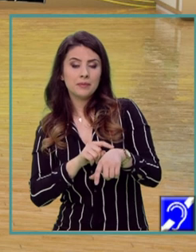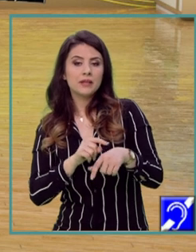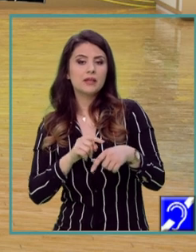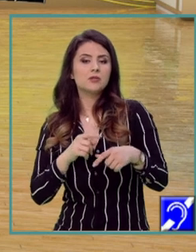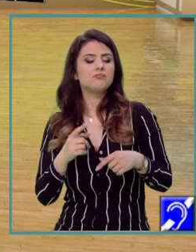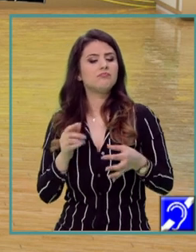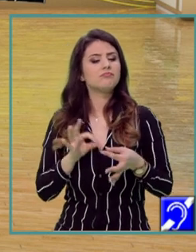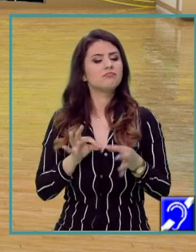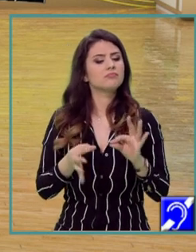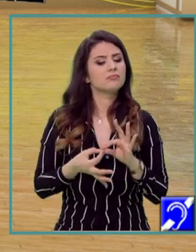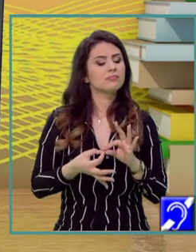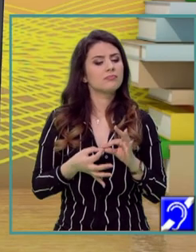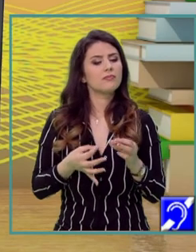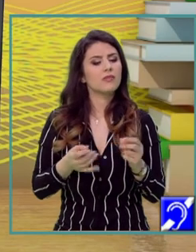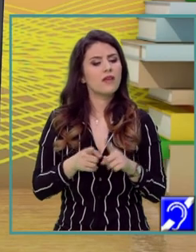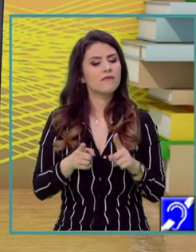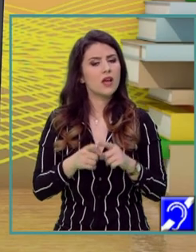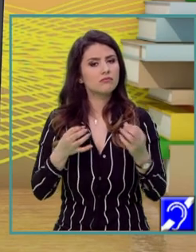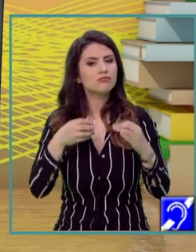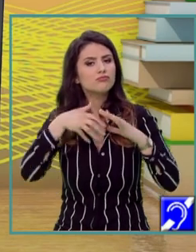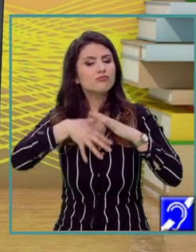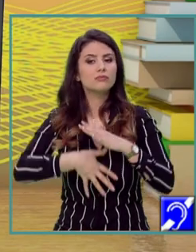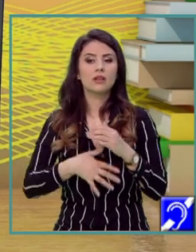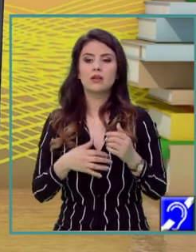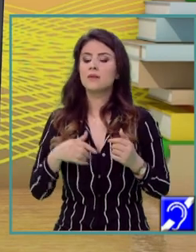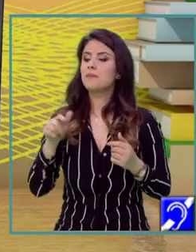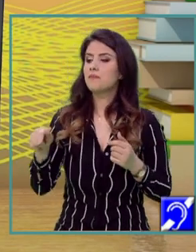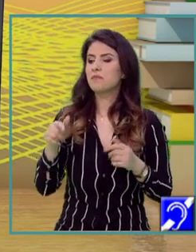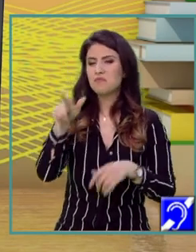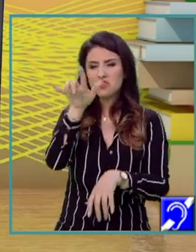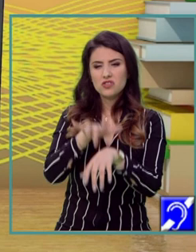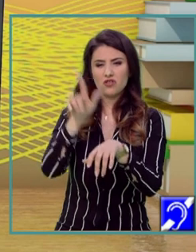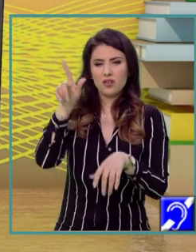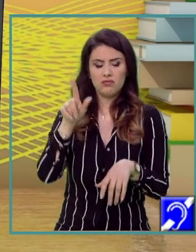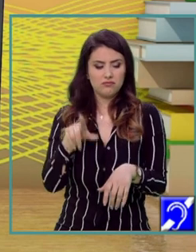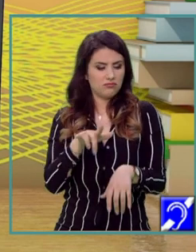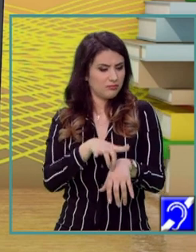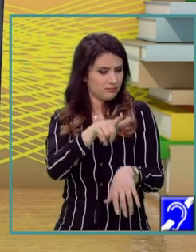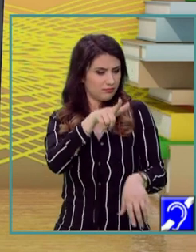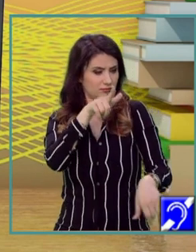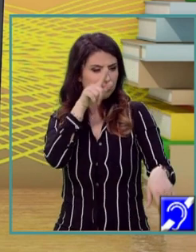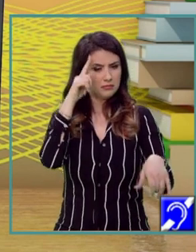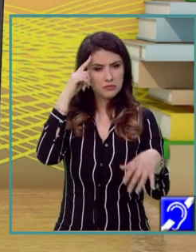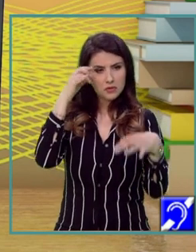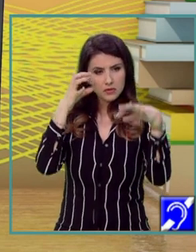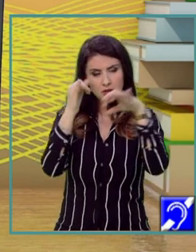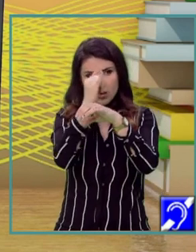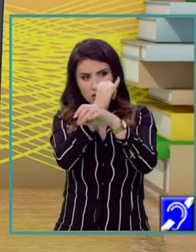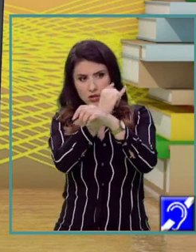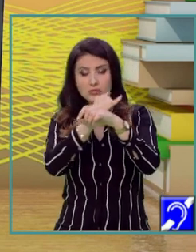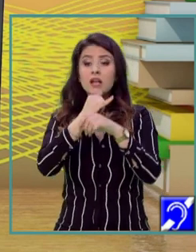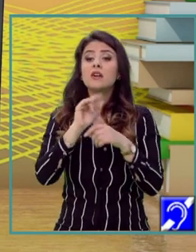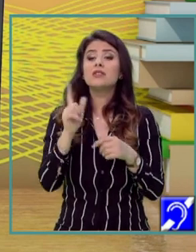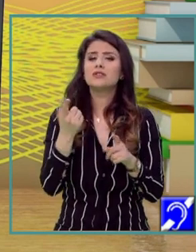ale lui Ștefan gheorghidiu hiperaciditatea hipersensibilitatea spiritul analitic și adaptarea